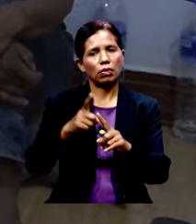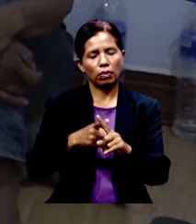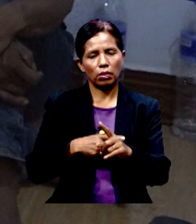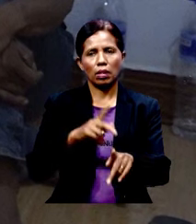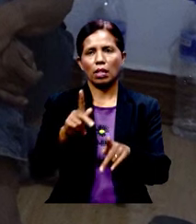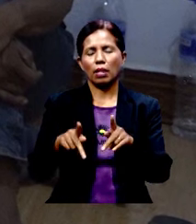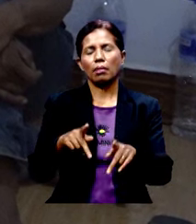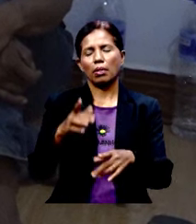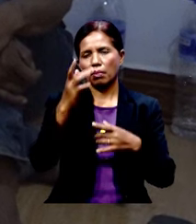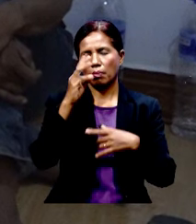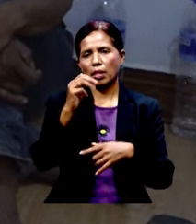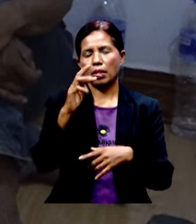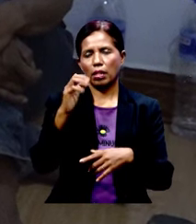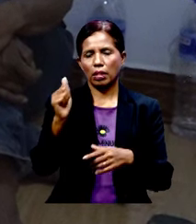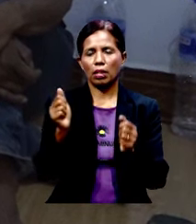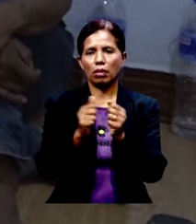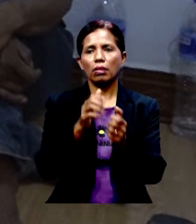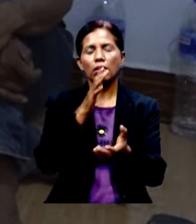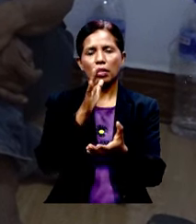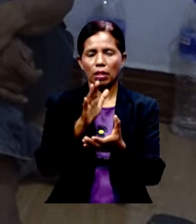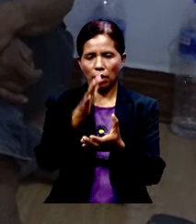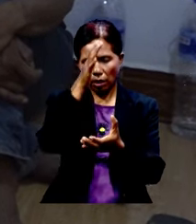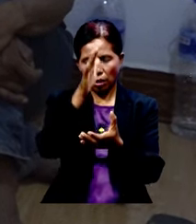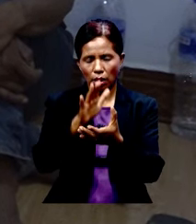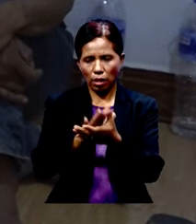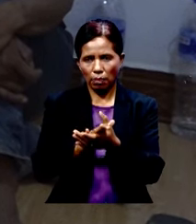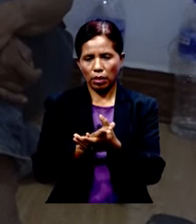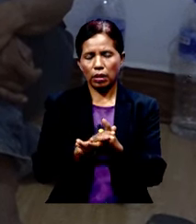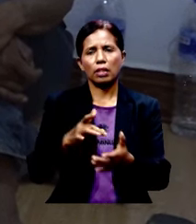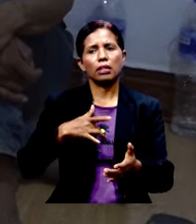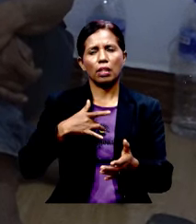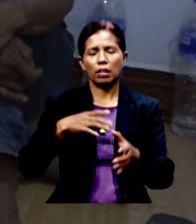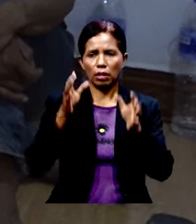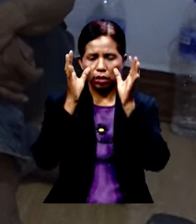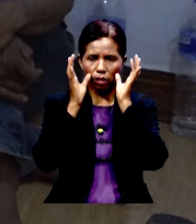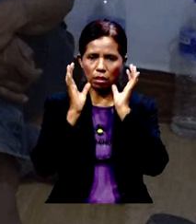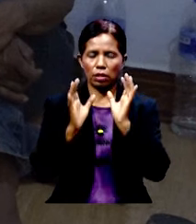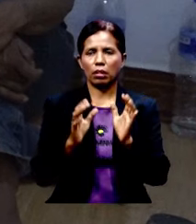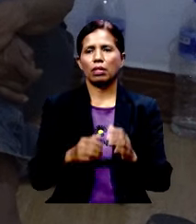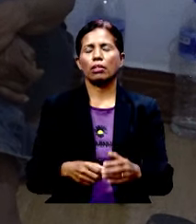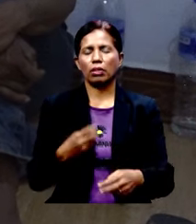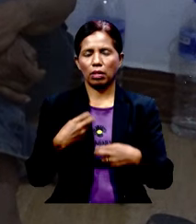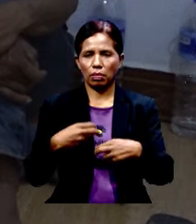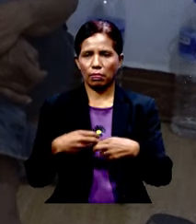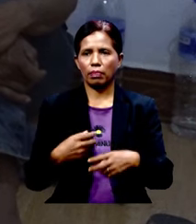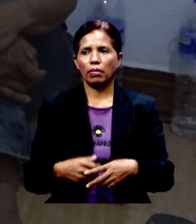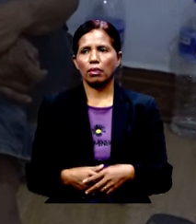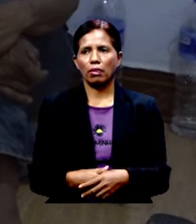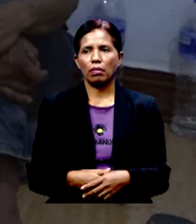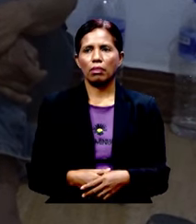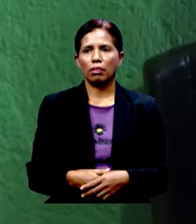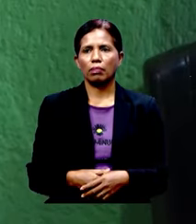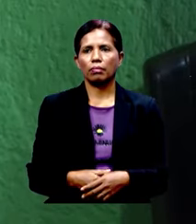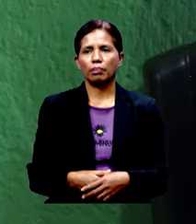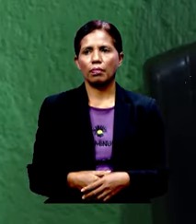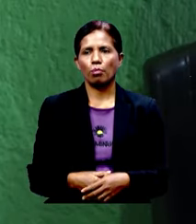pasiente Maria do Hotel, honia kaben Agustino Mendonça, senti todan hu situasaun nebesir hasoru. Guara,